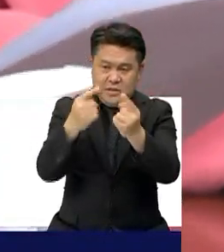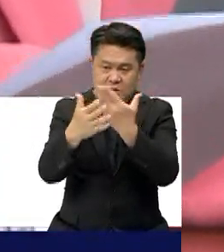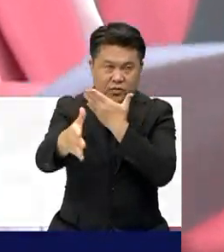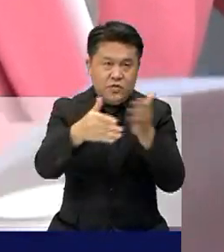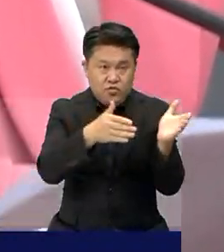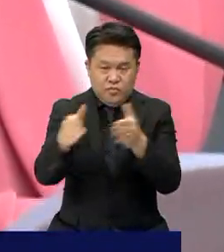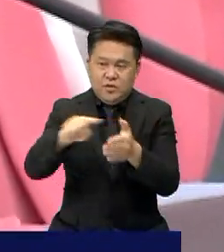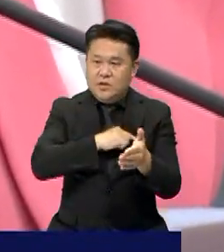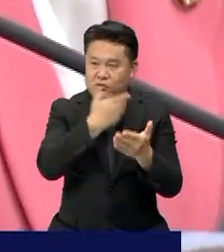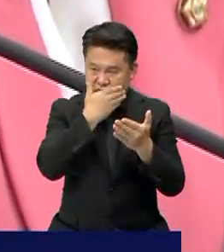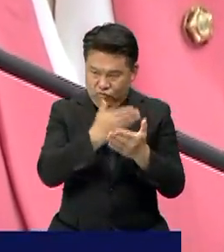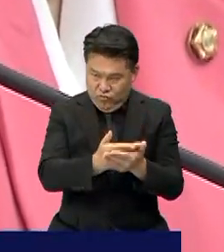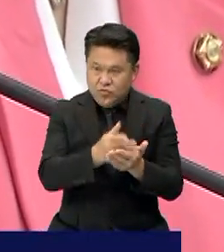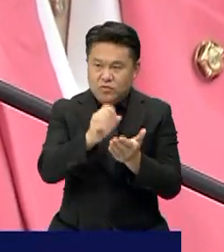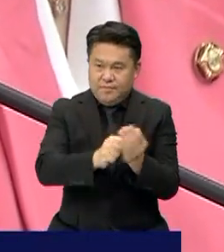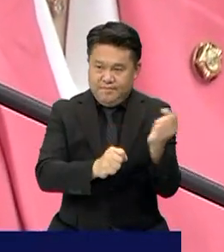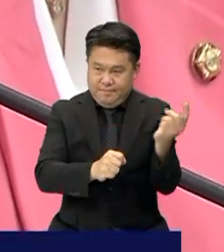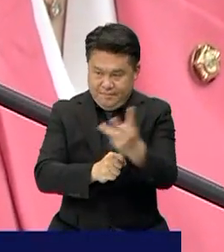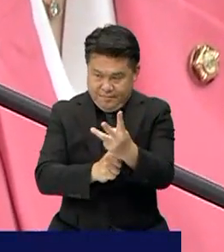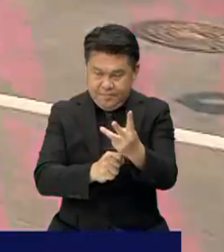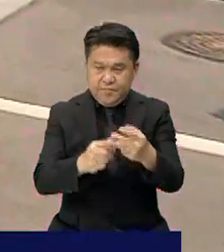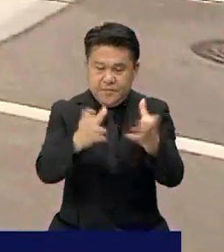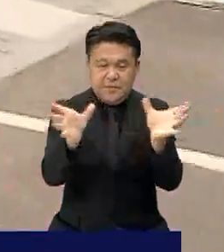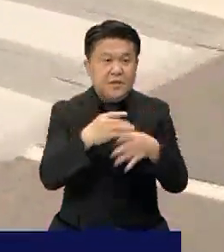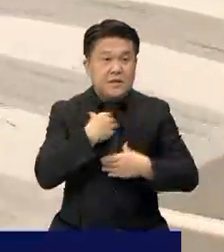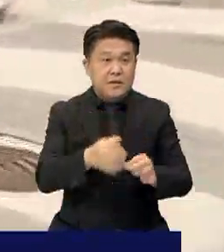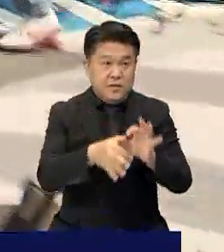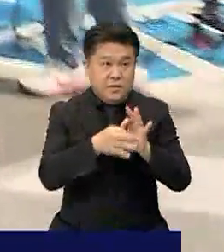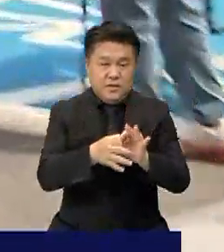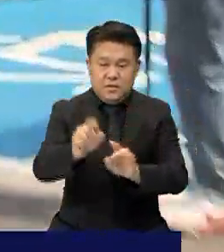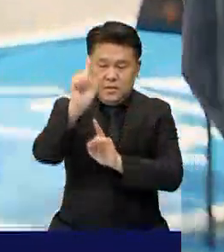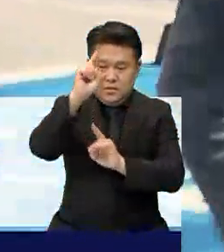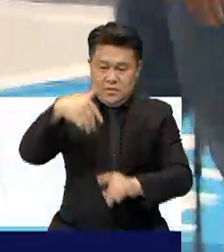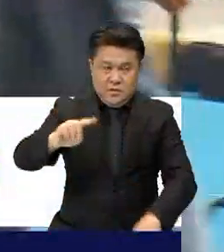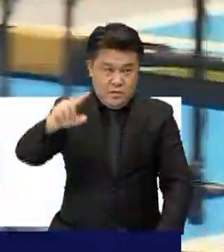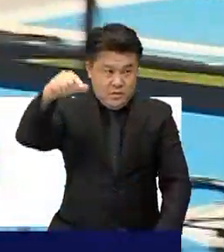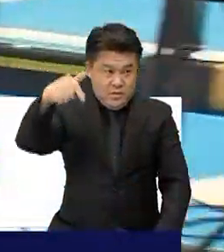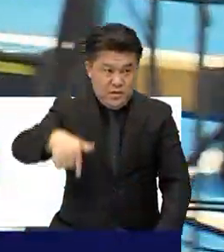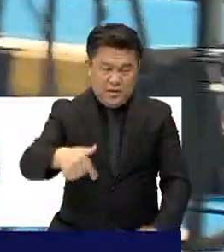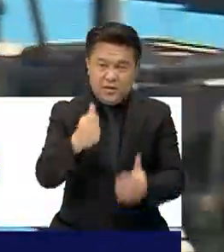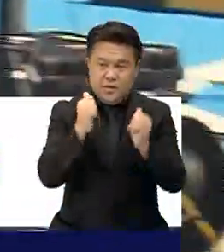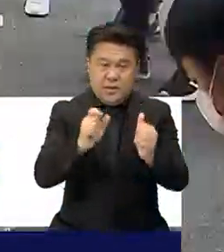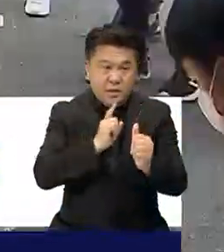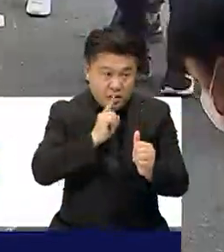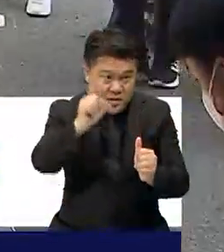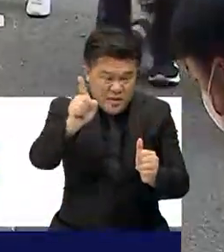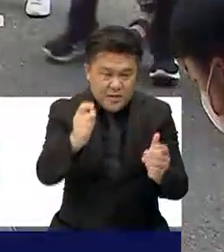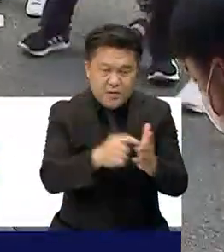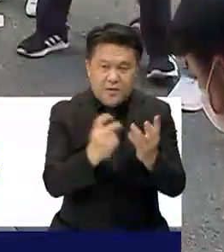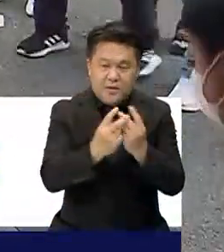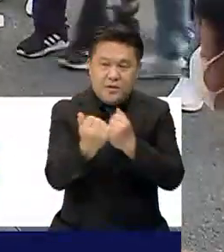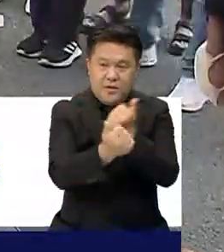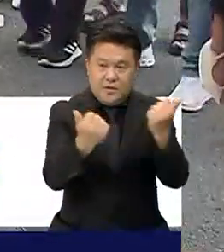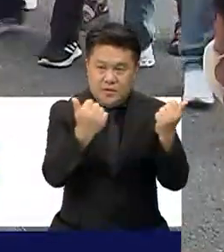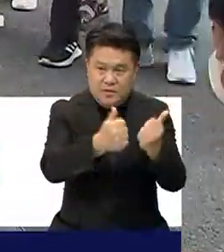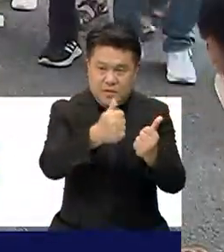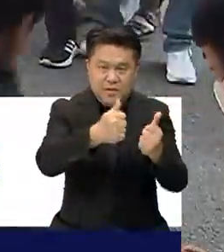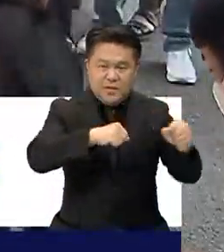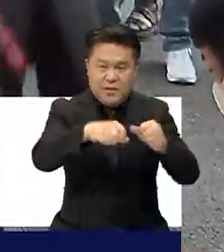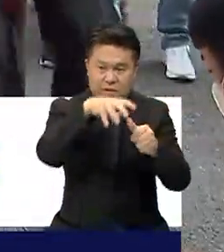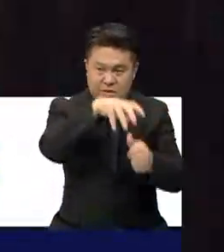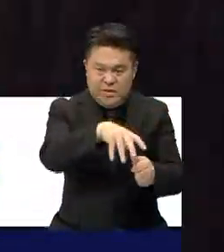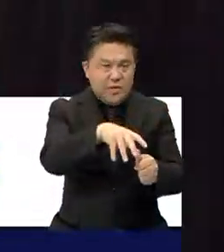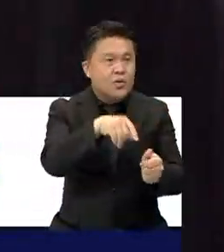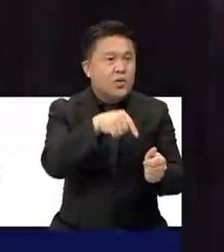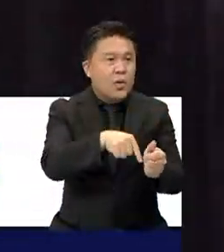과제로 꼽았습니다. 당의 안정과 관련해선 이준석 전 대표가 법원에 신청한 비대위 전환 효력정지 가처분 결과가